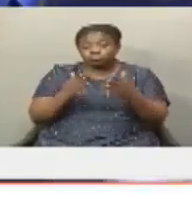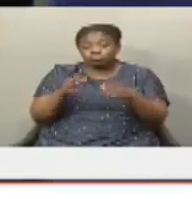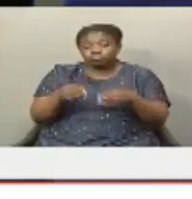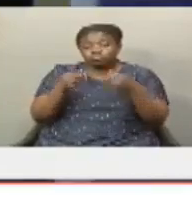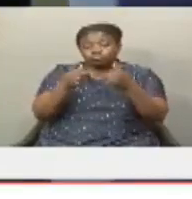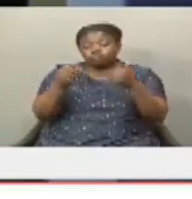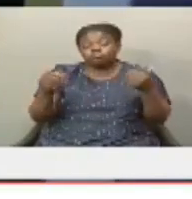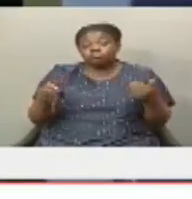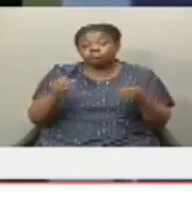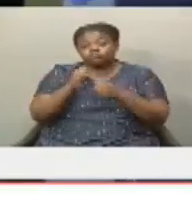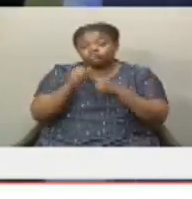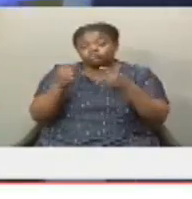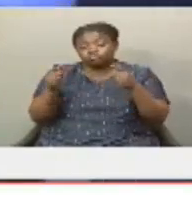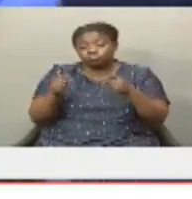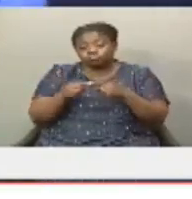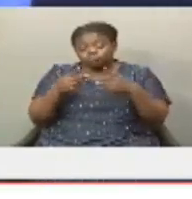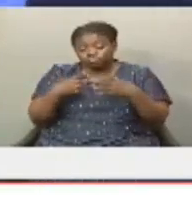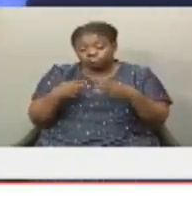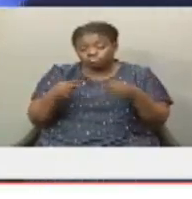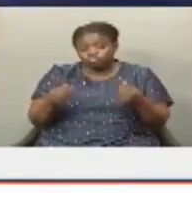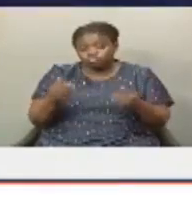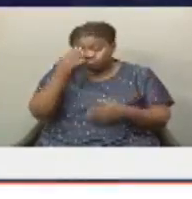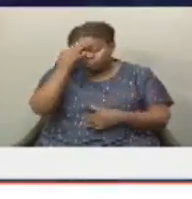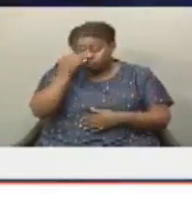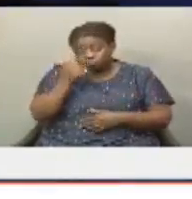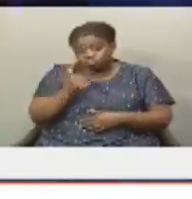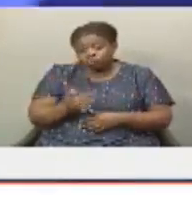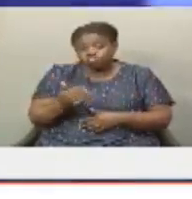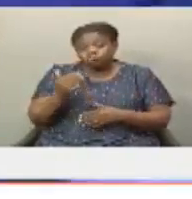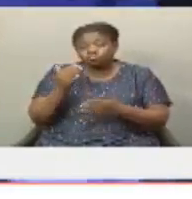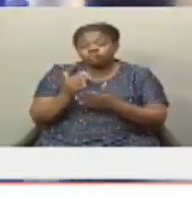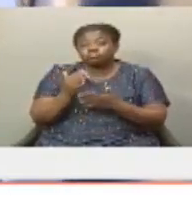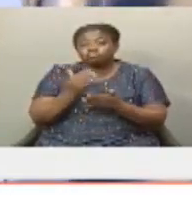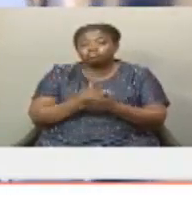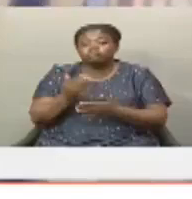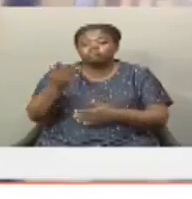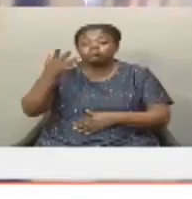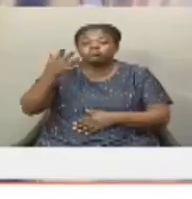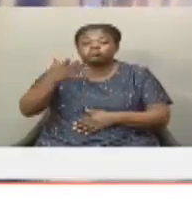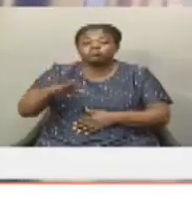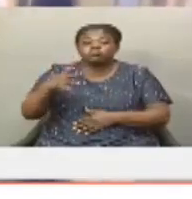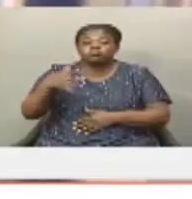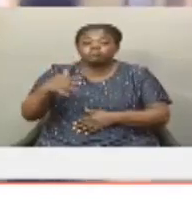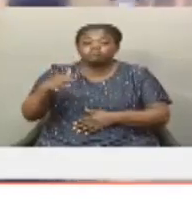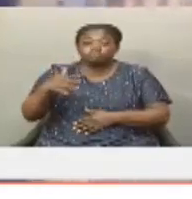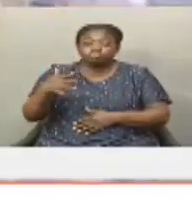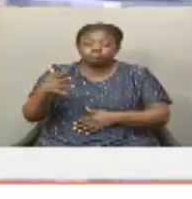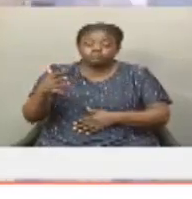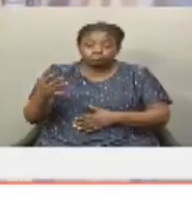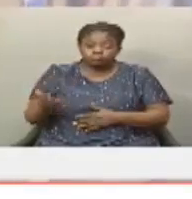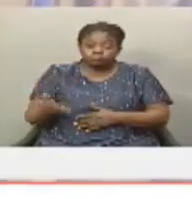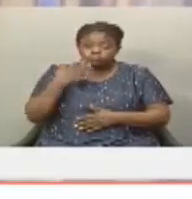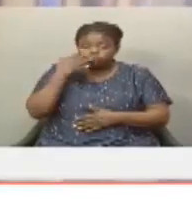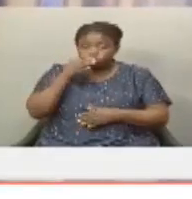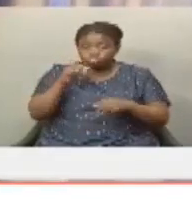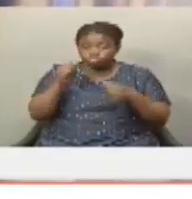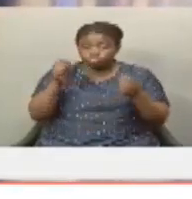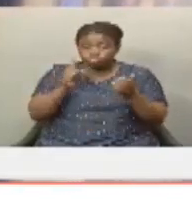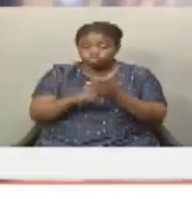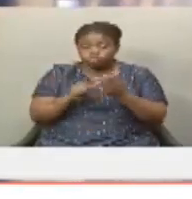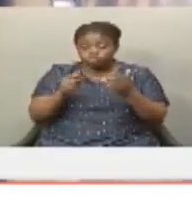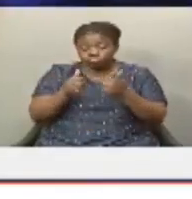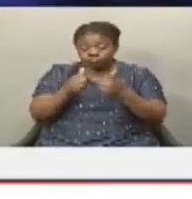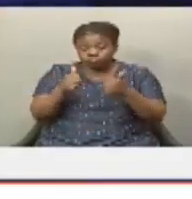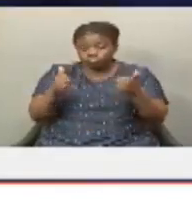emirimu bakaze entangawuuzi. Lwaki tugikaza? Kubanga ebaamu amazzi, ebeeramu amazzi, oyo aba tajjavaamu